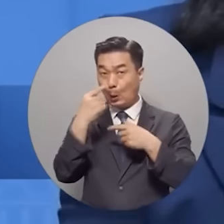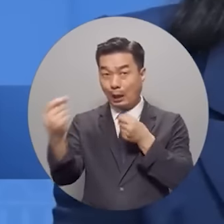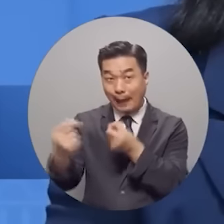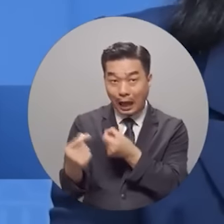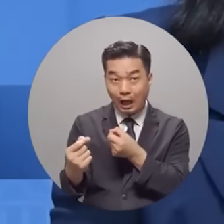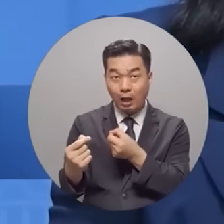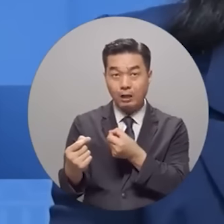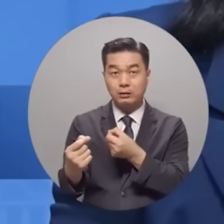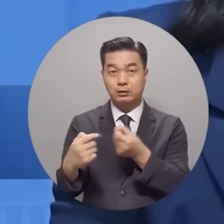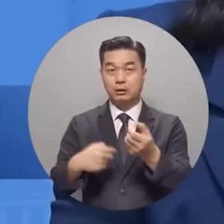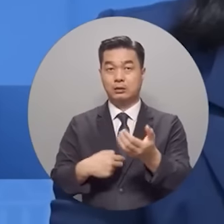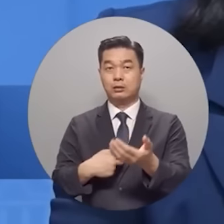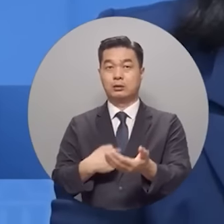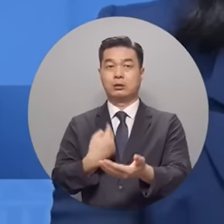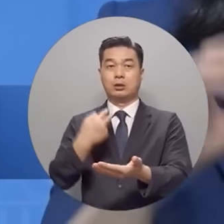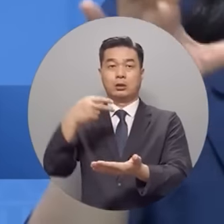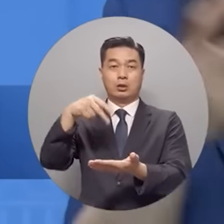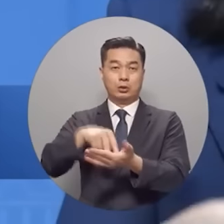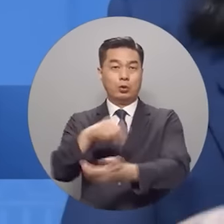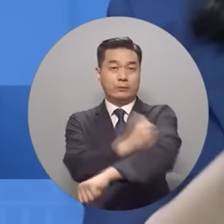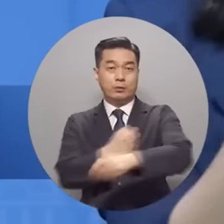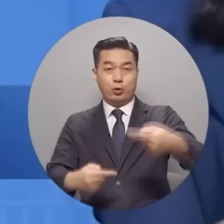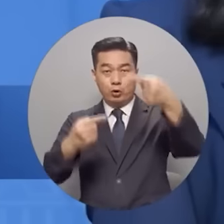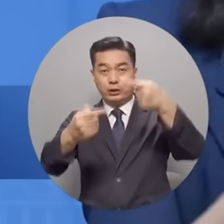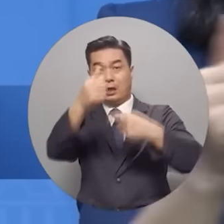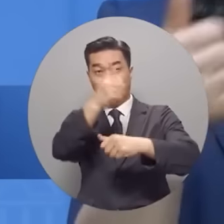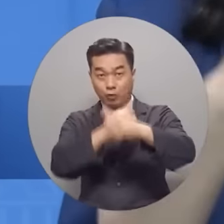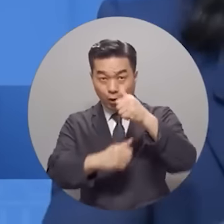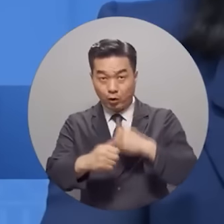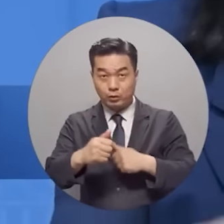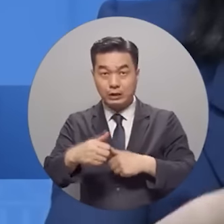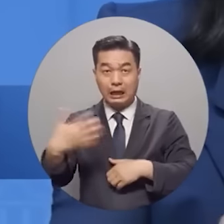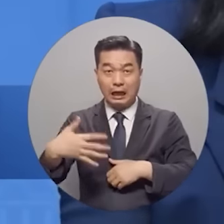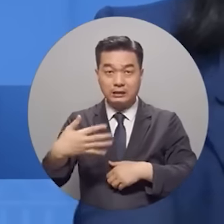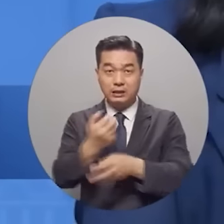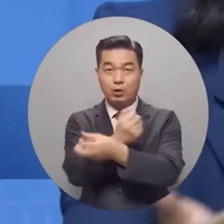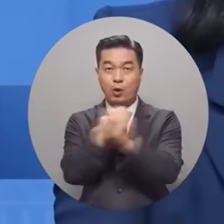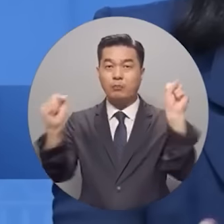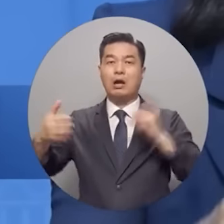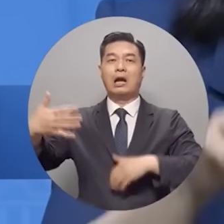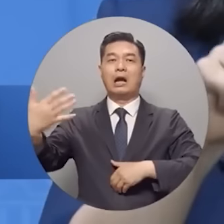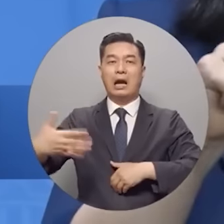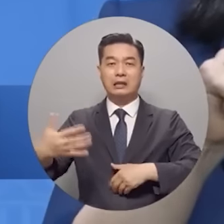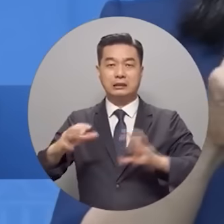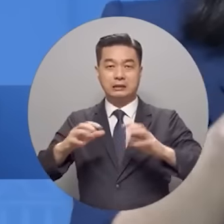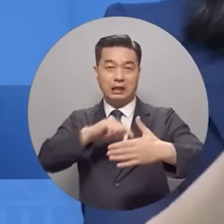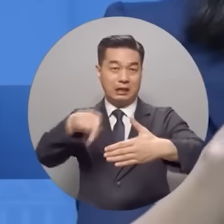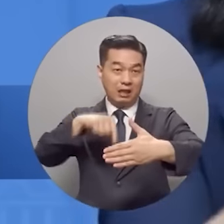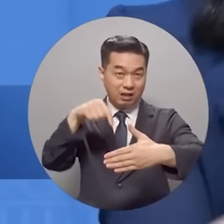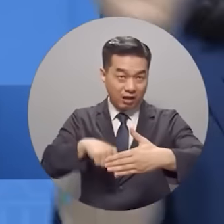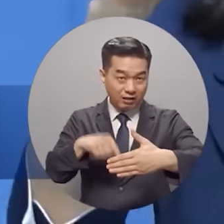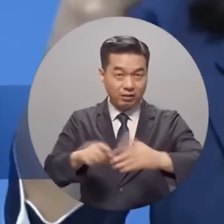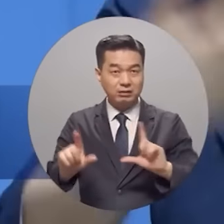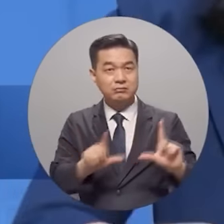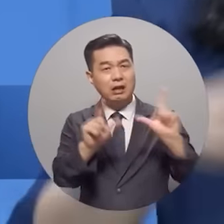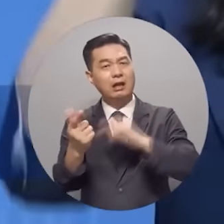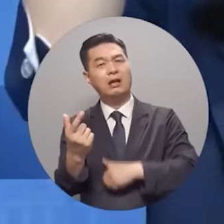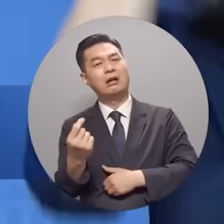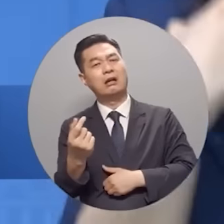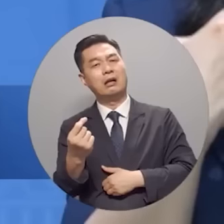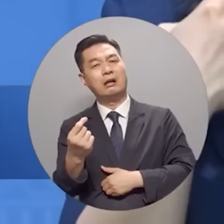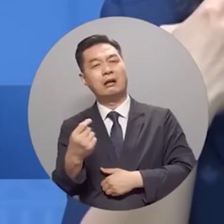앞두고 독립유공자 후손들은 아직도 광복이 되지 않은 나라에서 사는